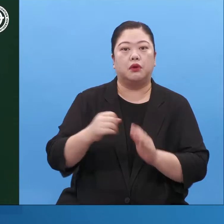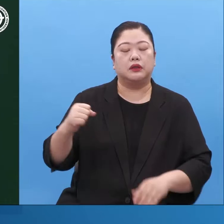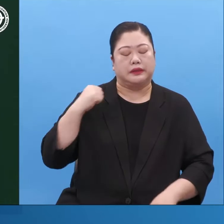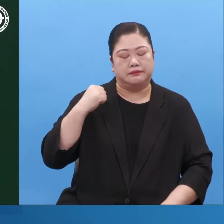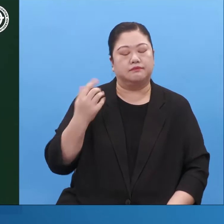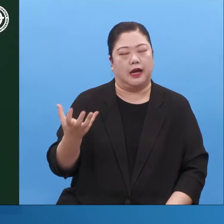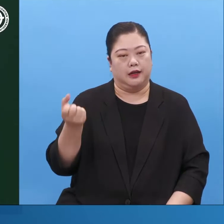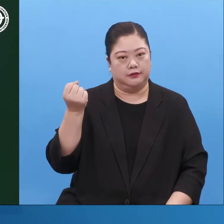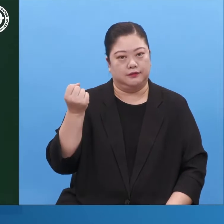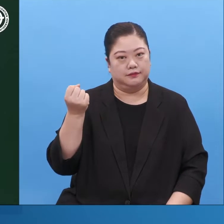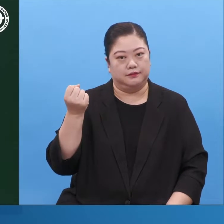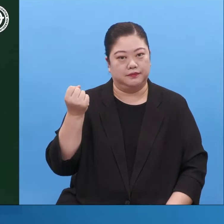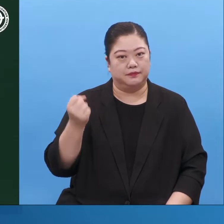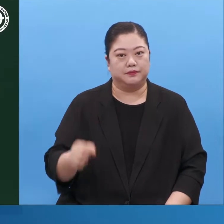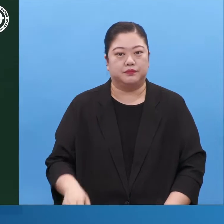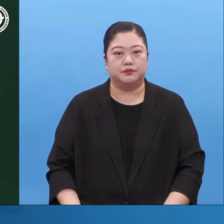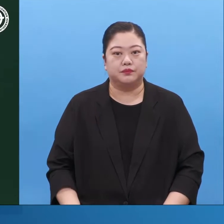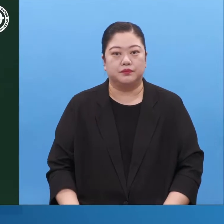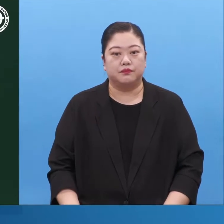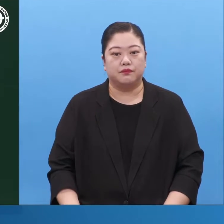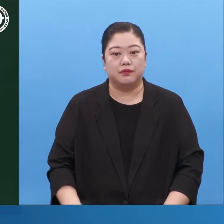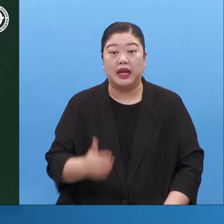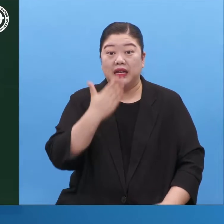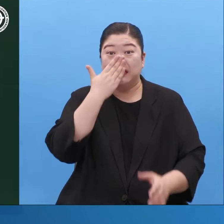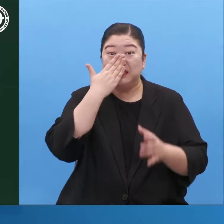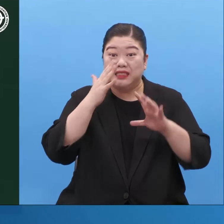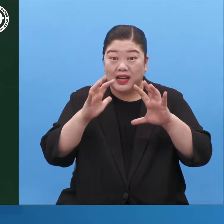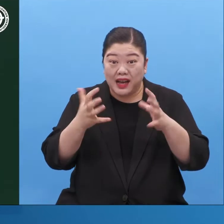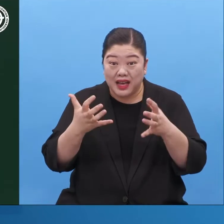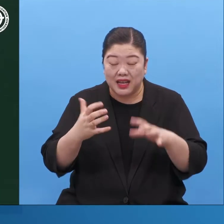이스라엘은 이것 때문에 살았고 이것 때문에 망했어요